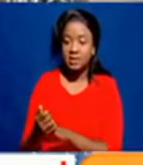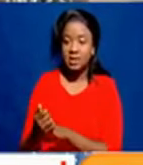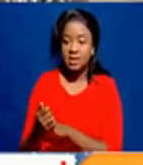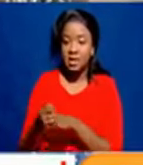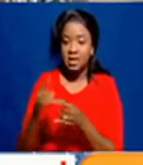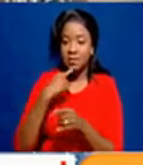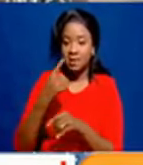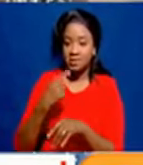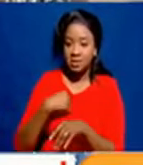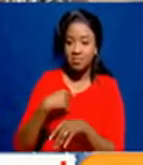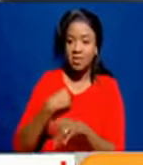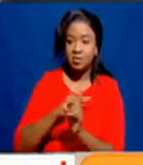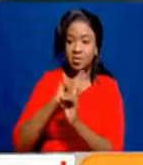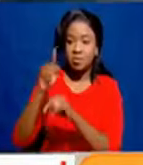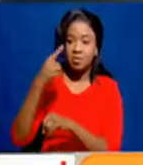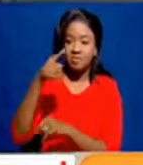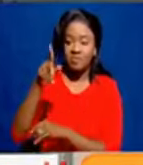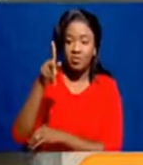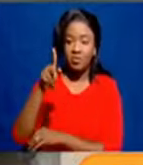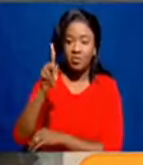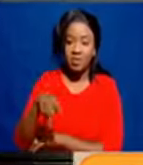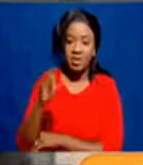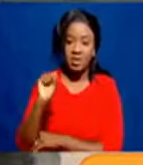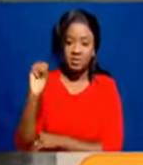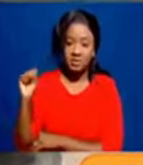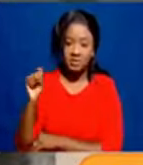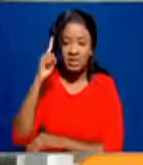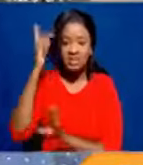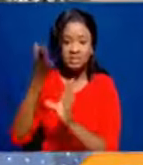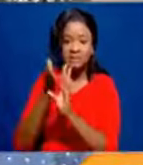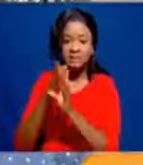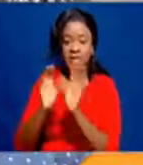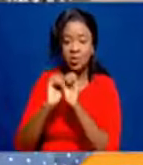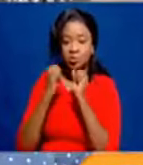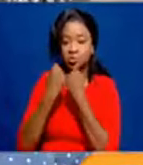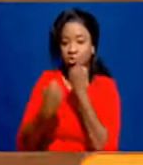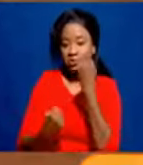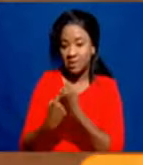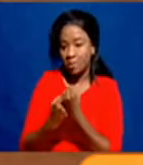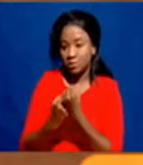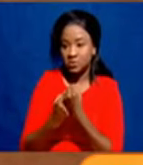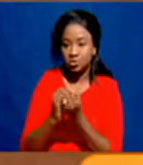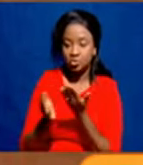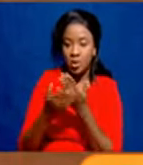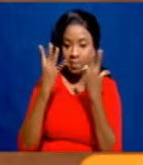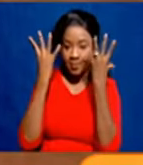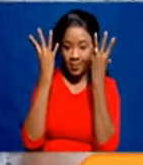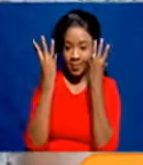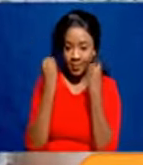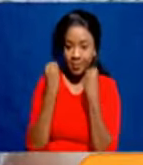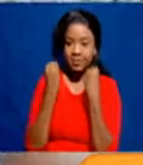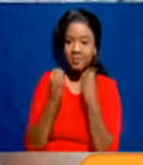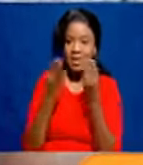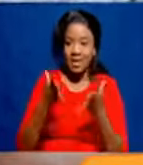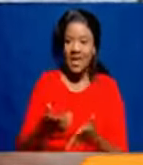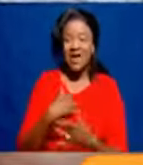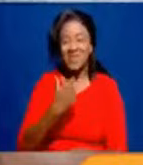kwenda for PSS, that is psychosocial support. Stress is real. Sasa naambia